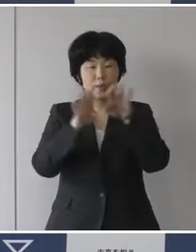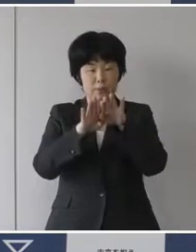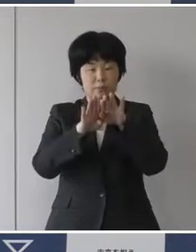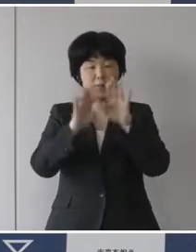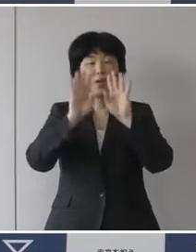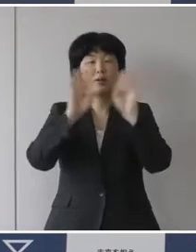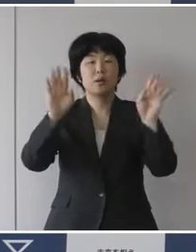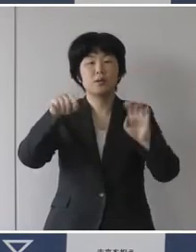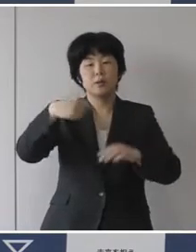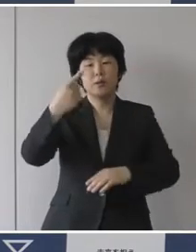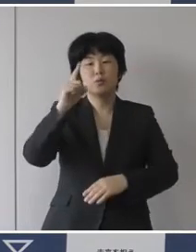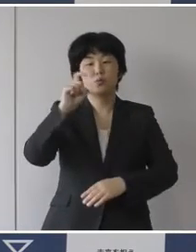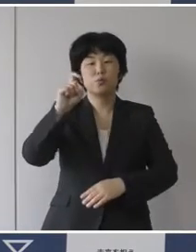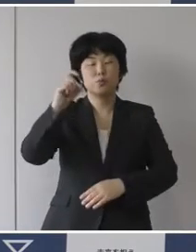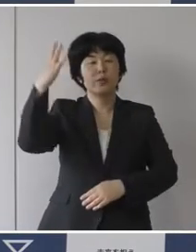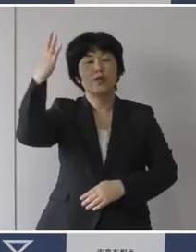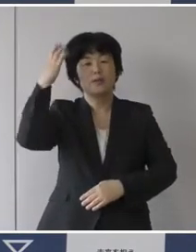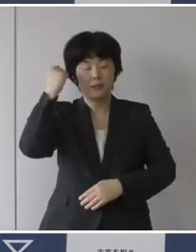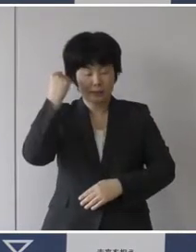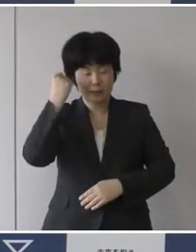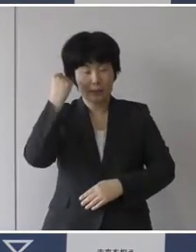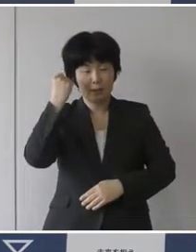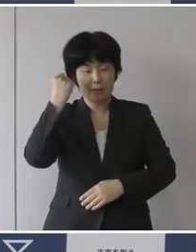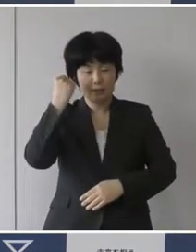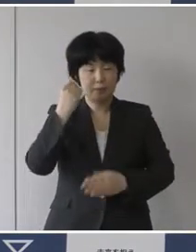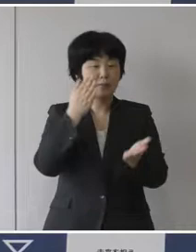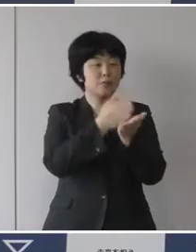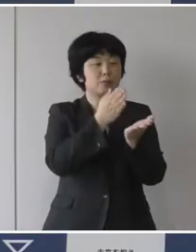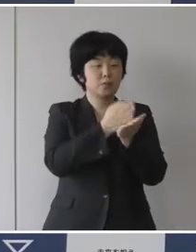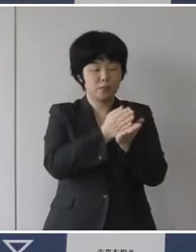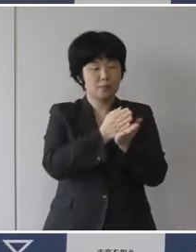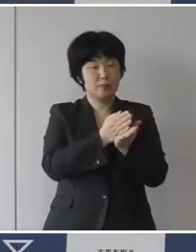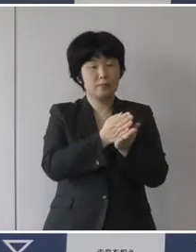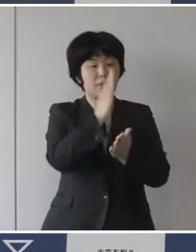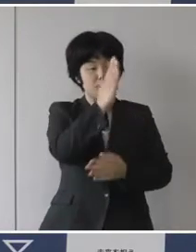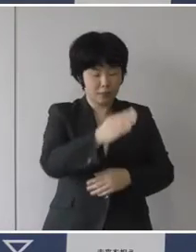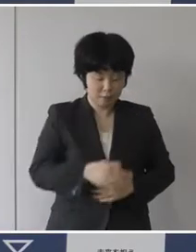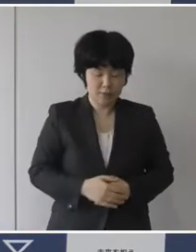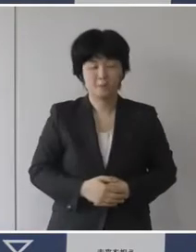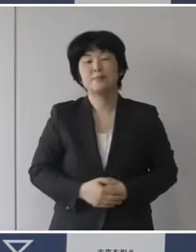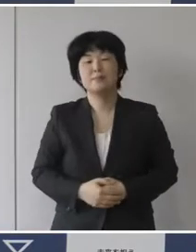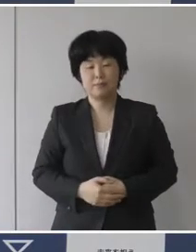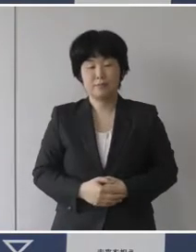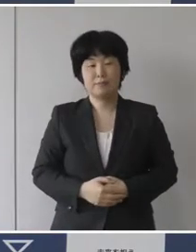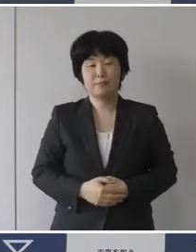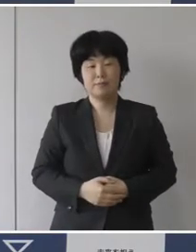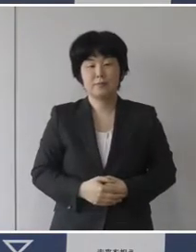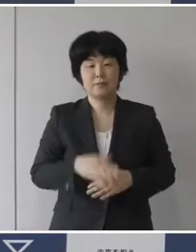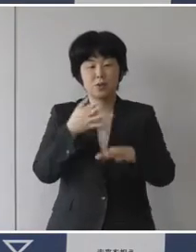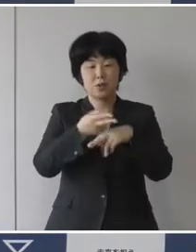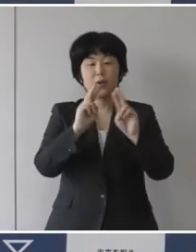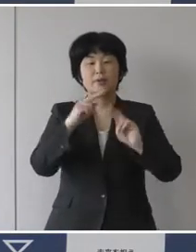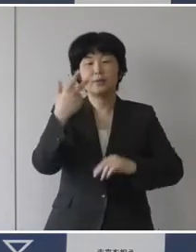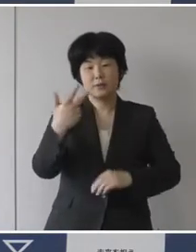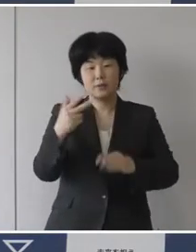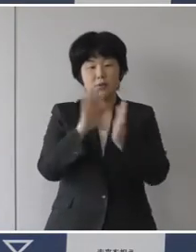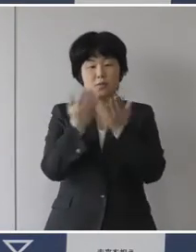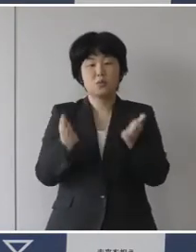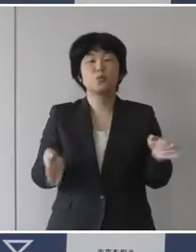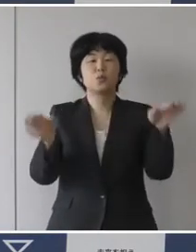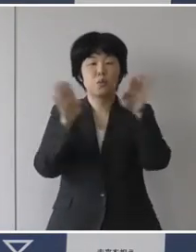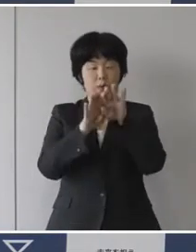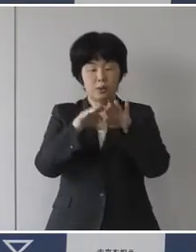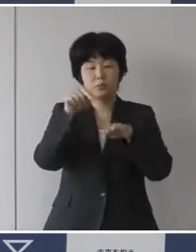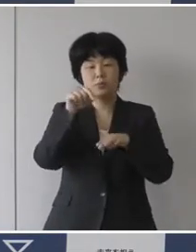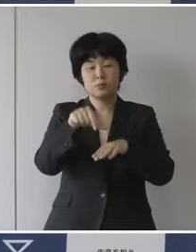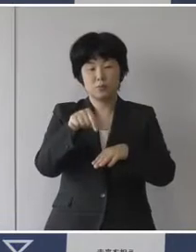して、110周年を迎えますにつきまして市長お願いします。 はい、豊橋市の図書館でありますけれども、大正